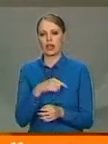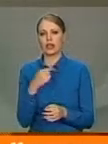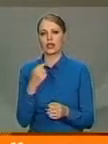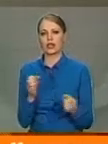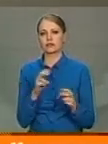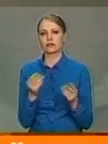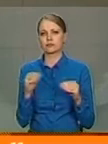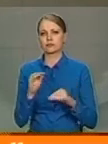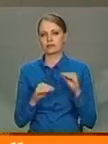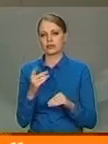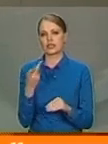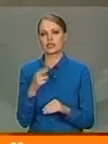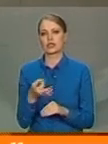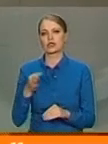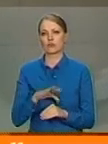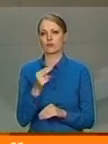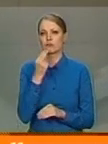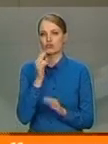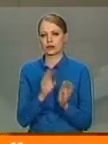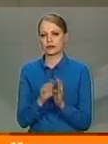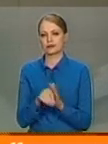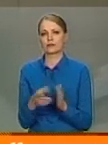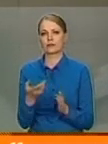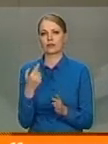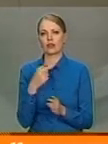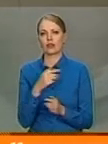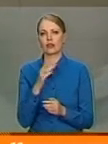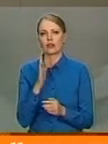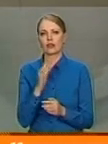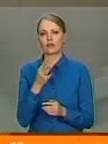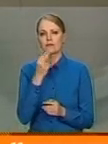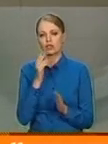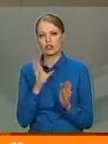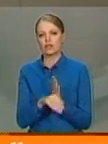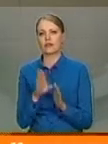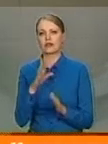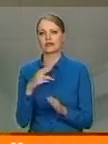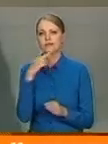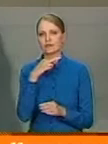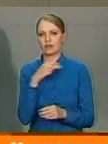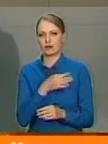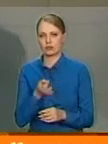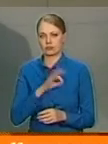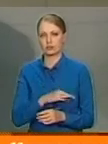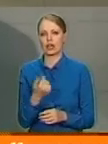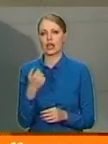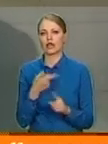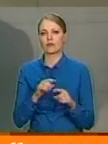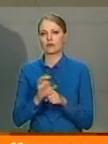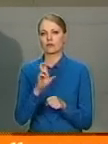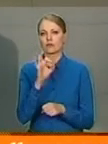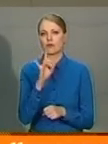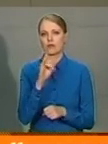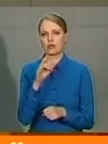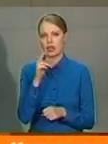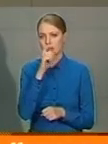Неорганічні соєднення, які використовуються в пищові, як в пищі використовуються, фармакопії використовують. Ми випускаємо борну кислоту,